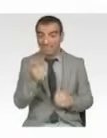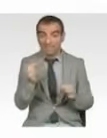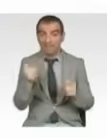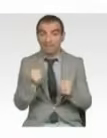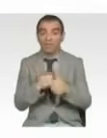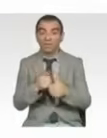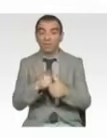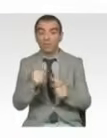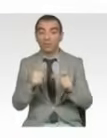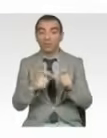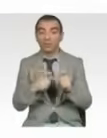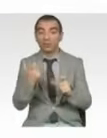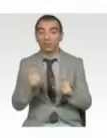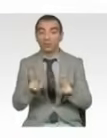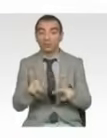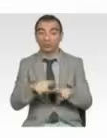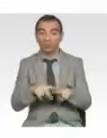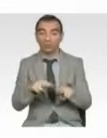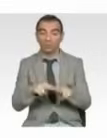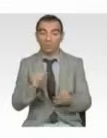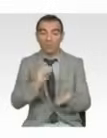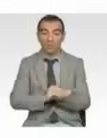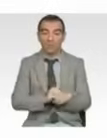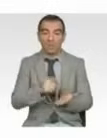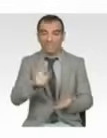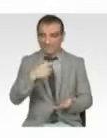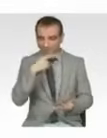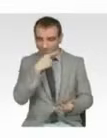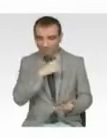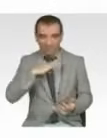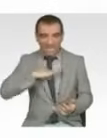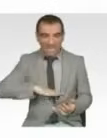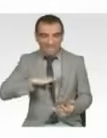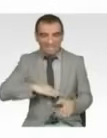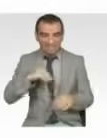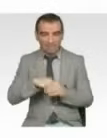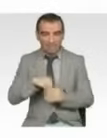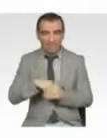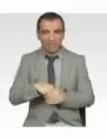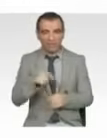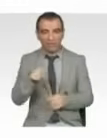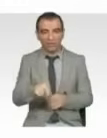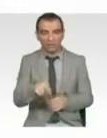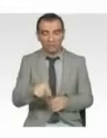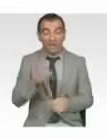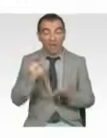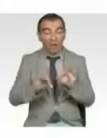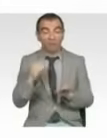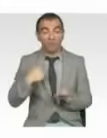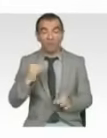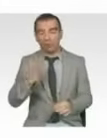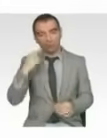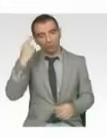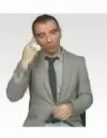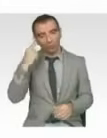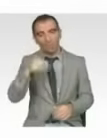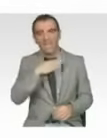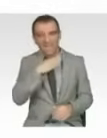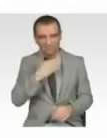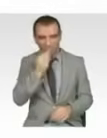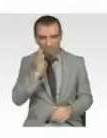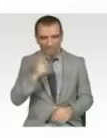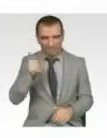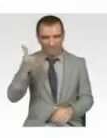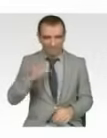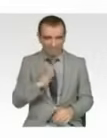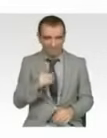sumağı koymuşlar. Gördün mü? Hazım için çok etkili. Mesela ben bunu araştırırken şey düşündüm. Hani doğuda çok et yeniliyor ya.